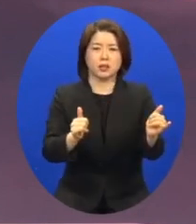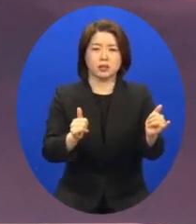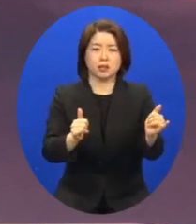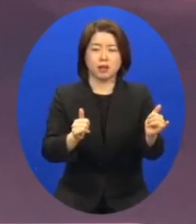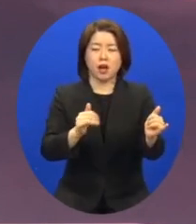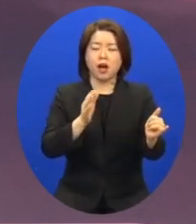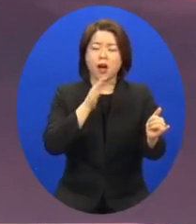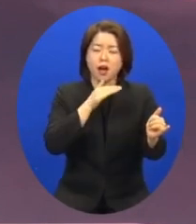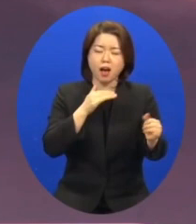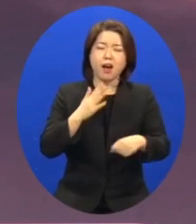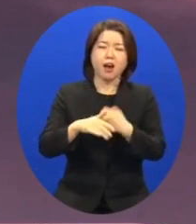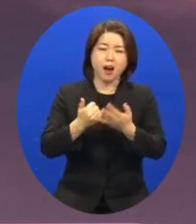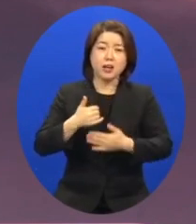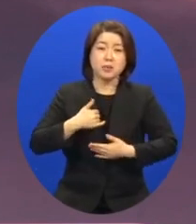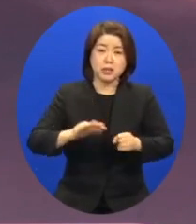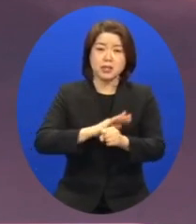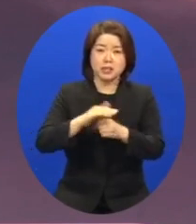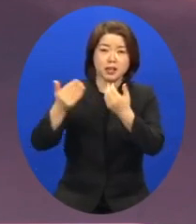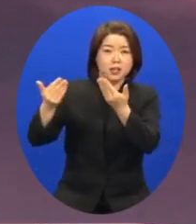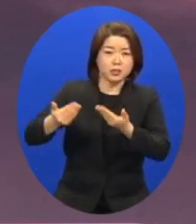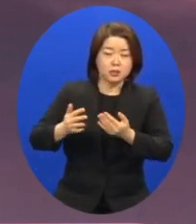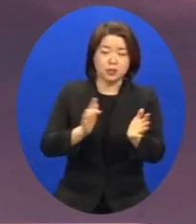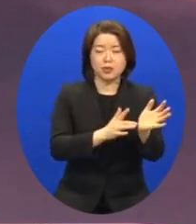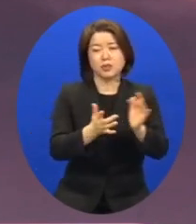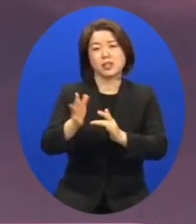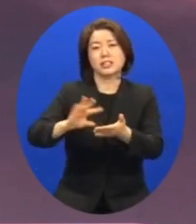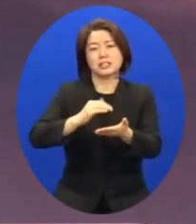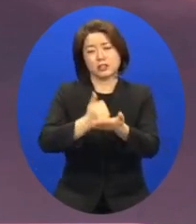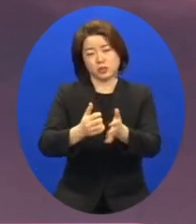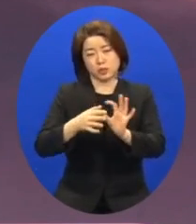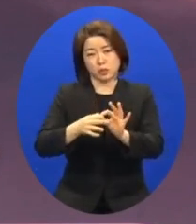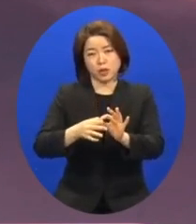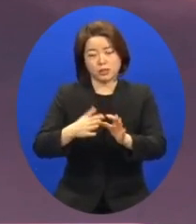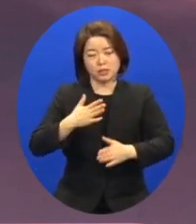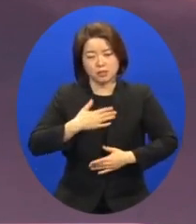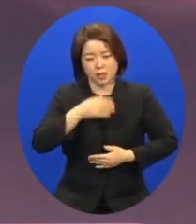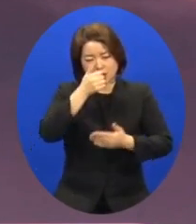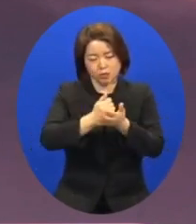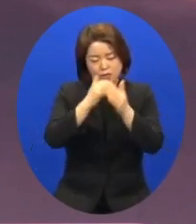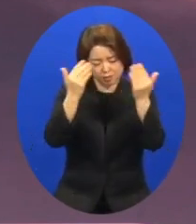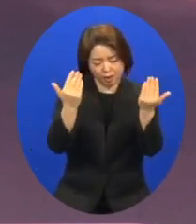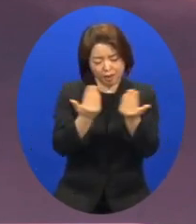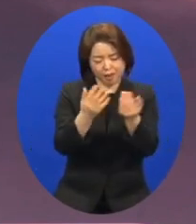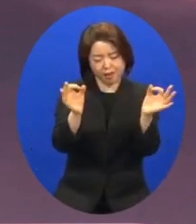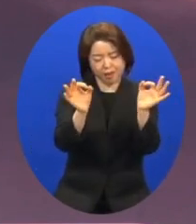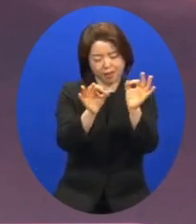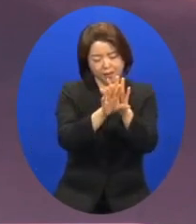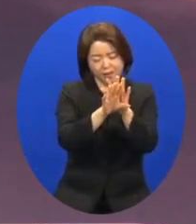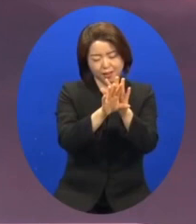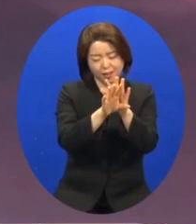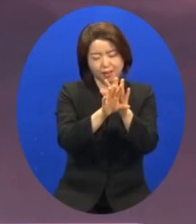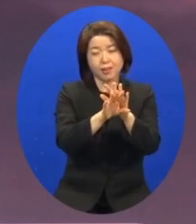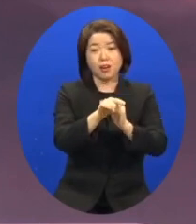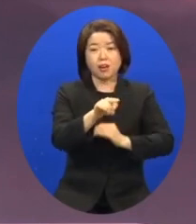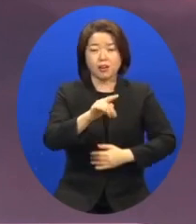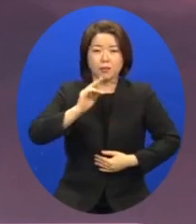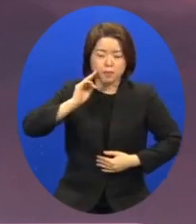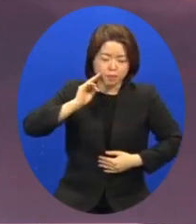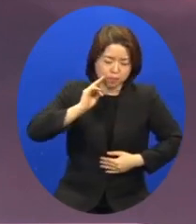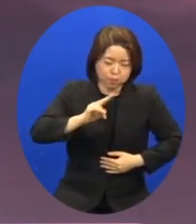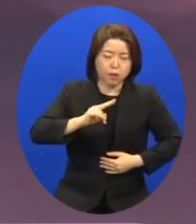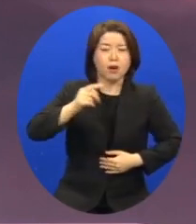하나님이 나를 사랑하셔서 예수 그리스도를 통하여 내 죄를 다 사서 하셨구나 그게 너무나 강하게 믿어